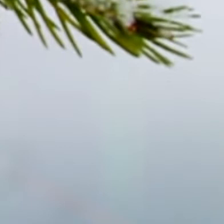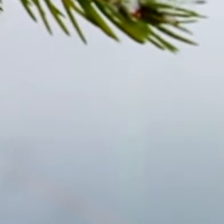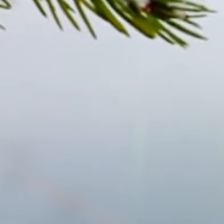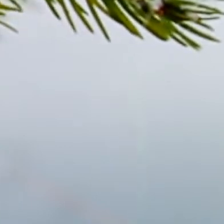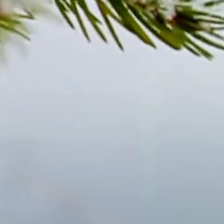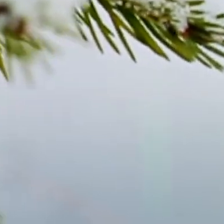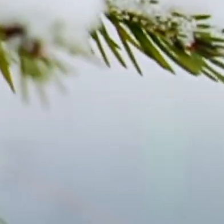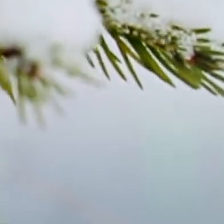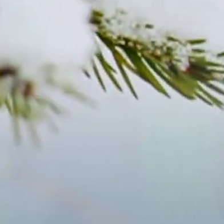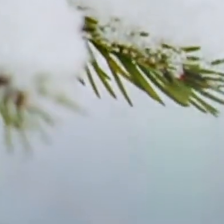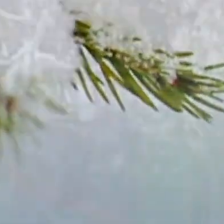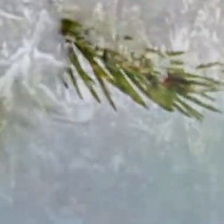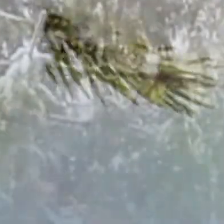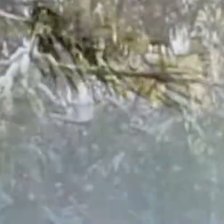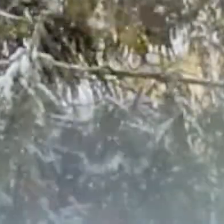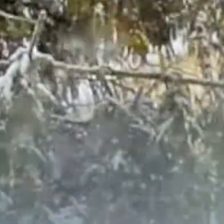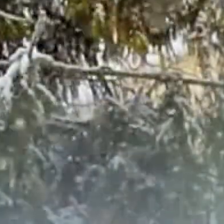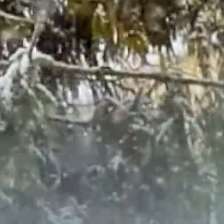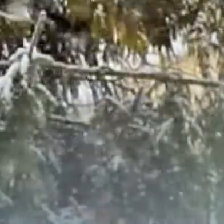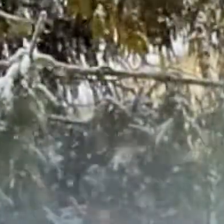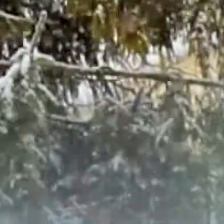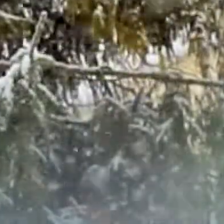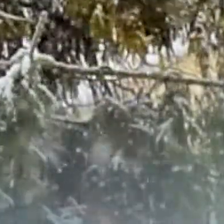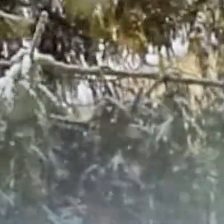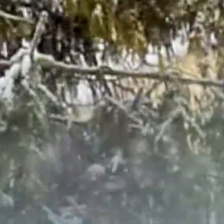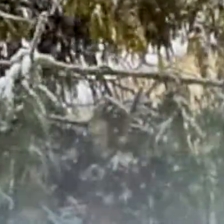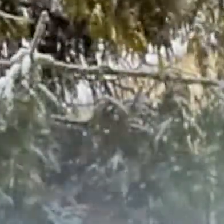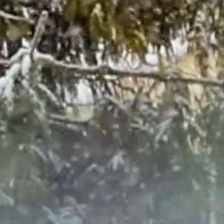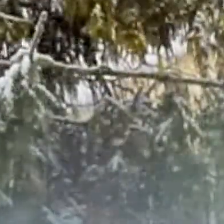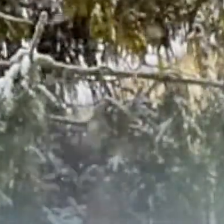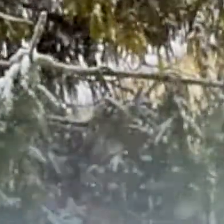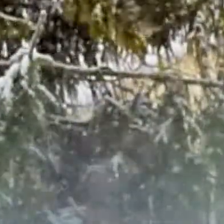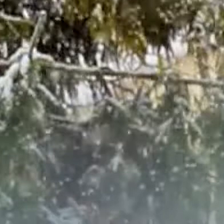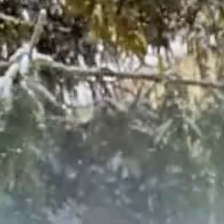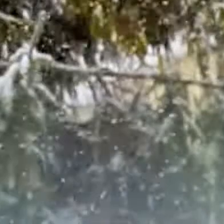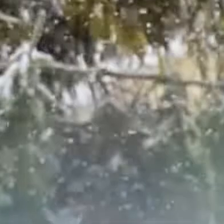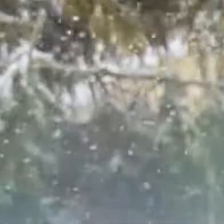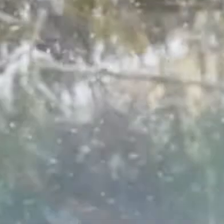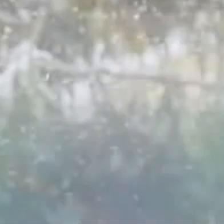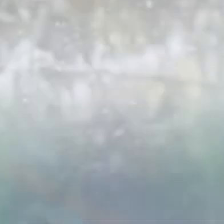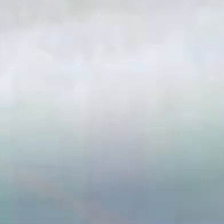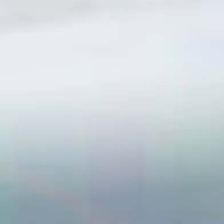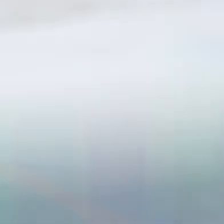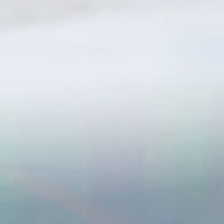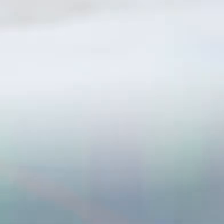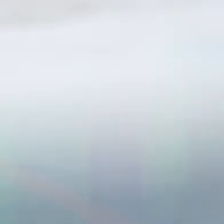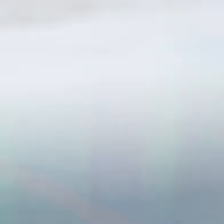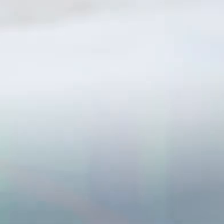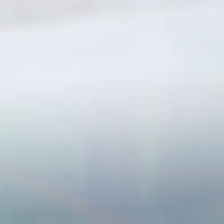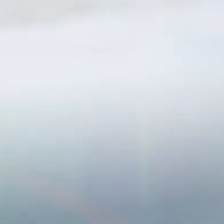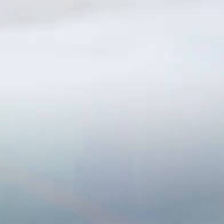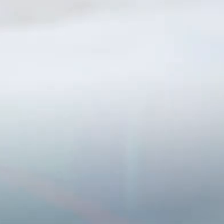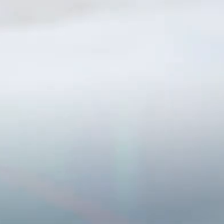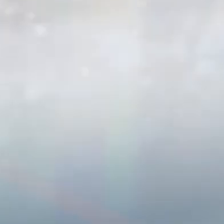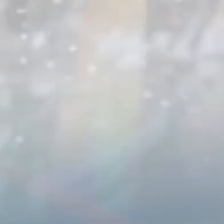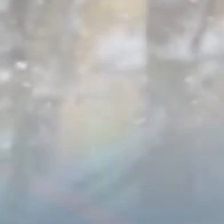1998 году. У районних центрах найхолодні 12 студеня було у Волковиску у 1950 годі.